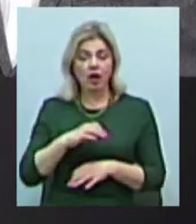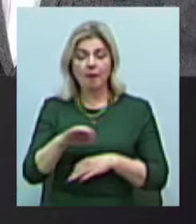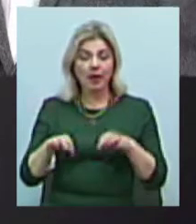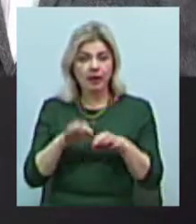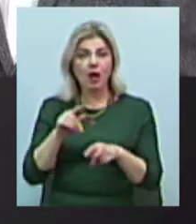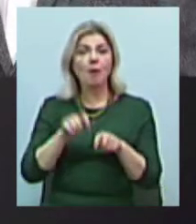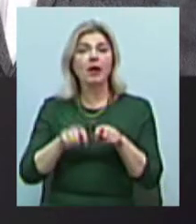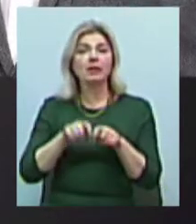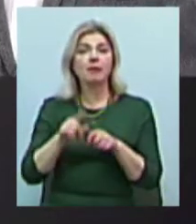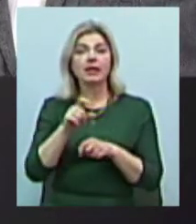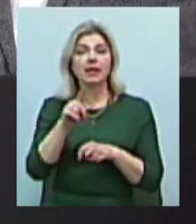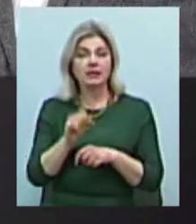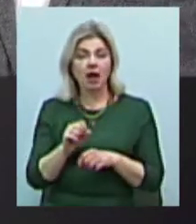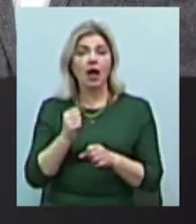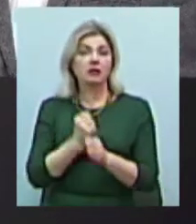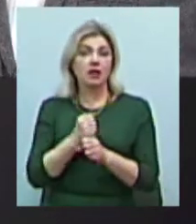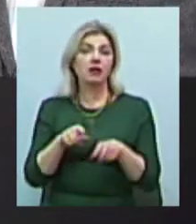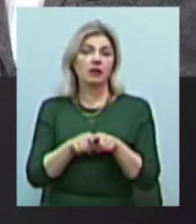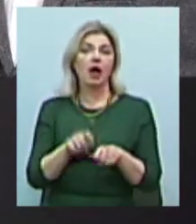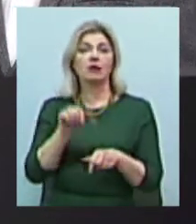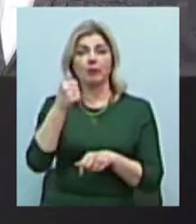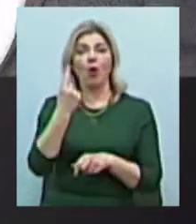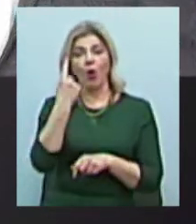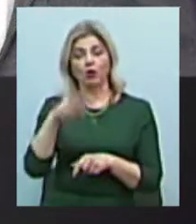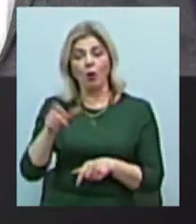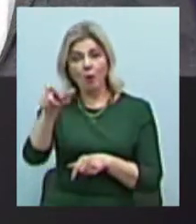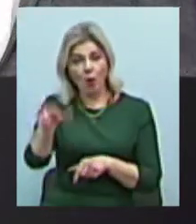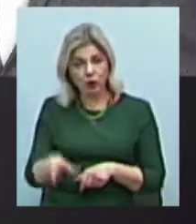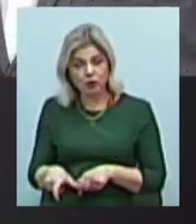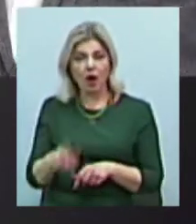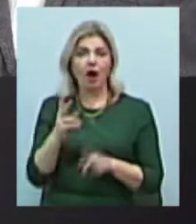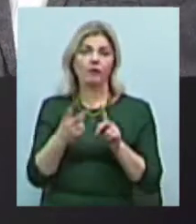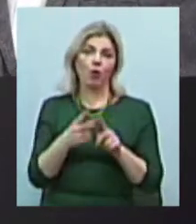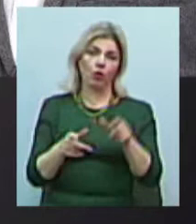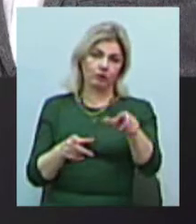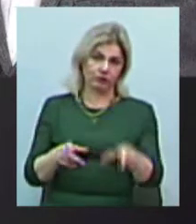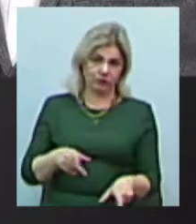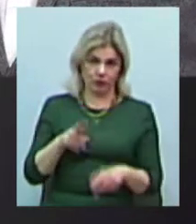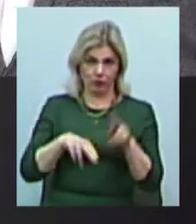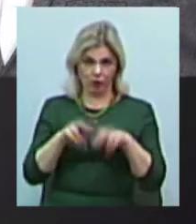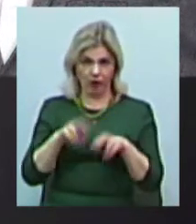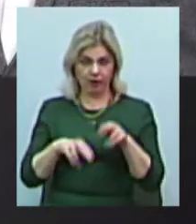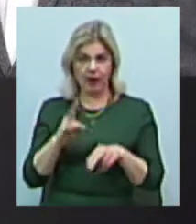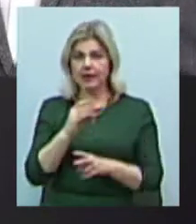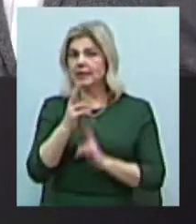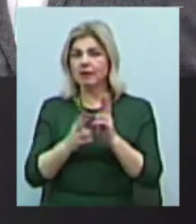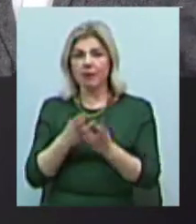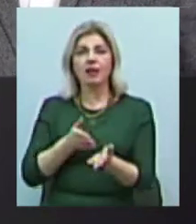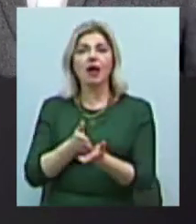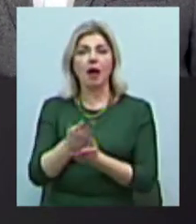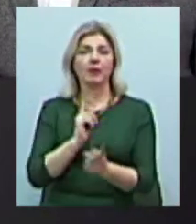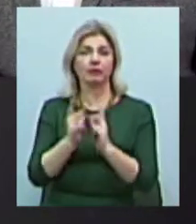експертиза вирішили так, що можна спочатку одну полосу побудувати, потім іншу побудувати і не змінювати напрямки